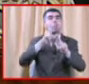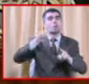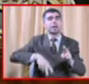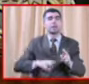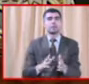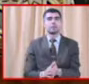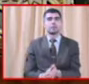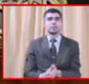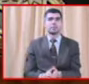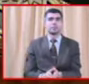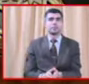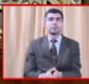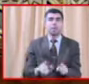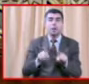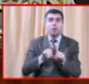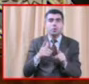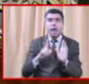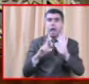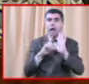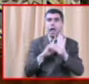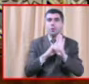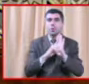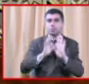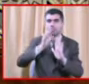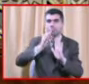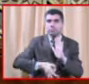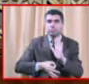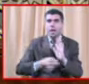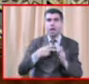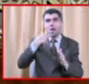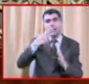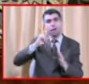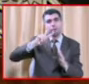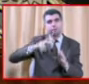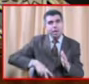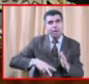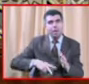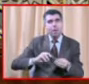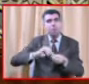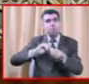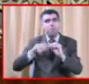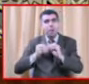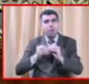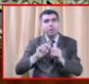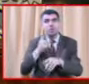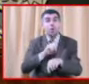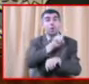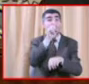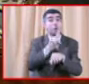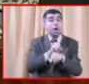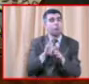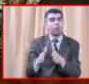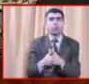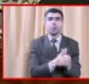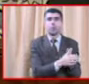الجلسة. لا، فيما يتعلق بتسير هذه الجلسة. لا، ما تخاطبش الحكومة، عليك أن تخاطب لا نرضي